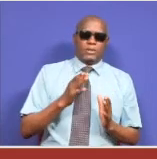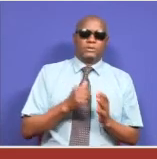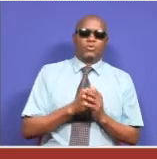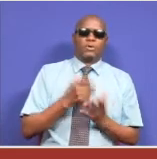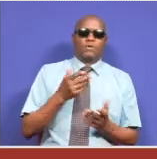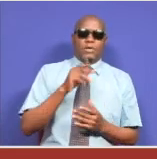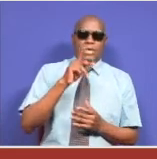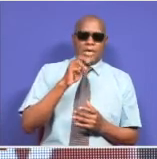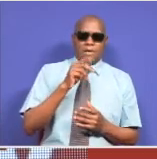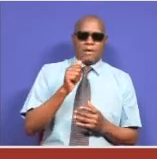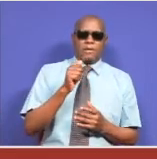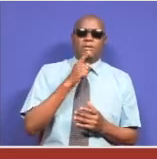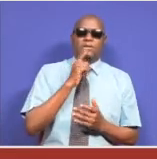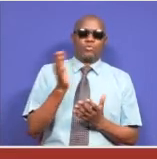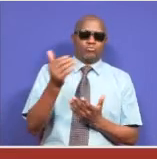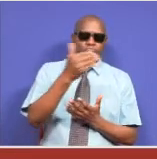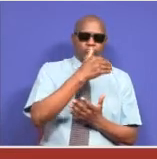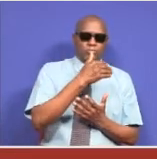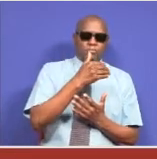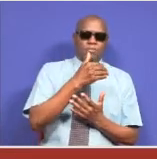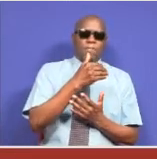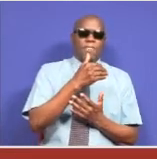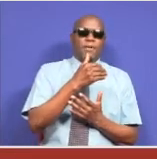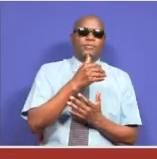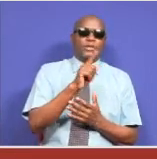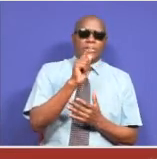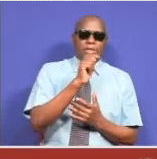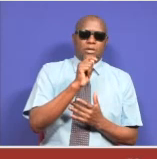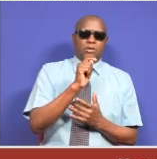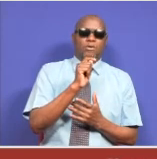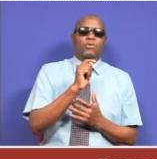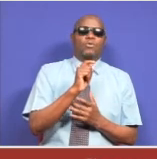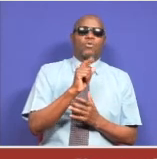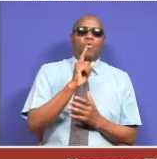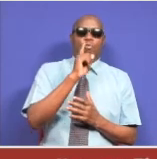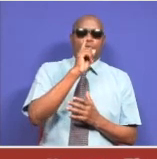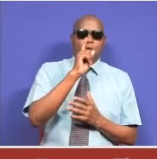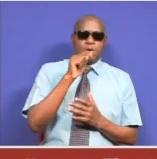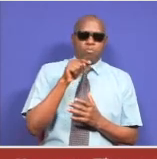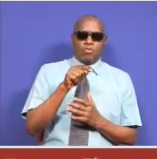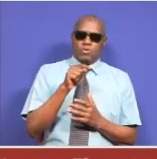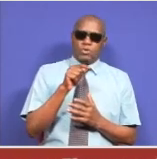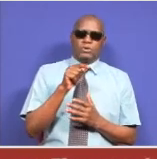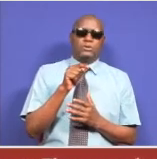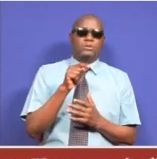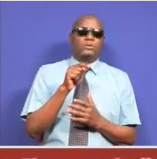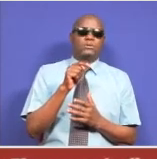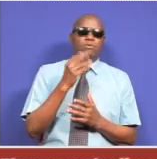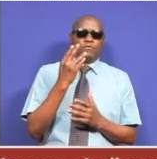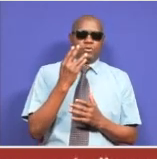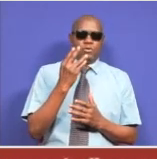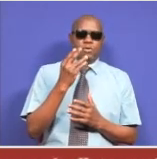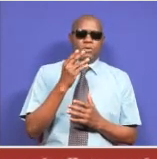KRA inakadiria kukusanya shilingi trilioni 1.1 kutoka kwa walipa ushuru wakubwa katika mwaka wa fedha